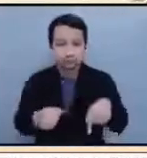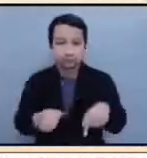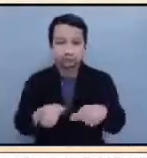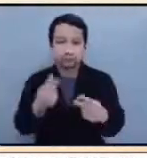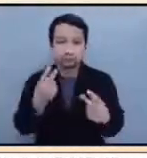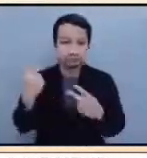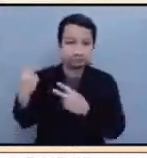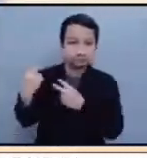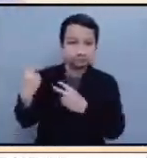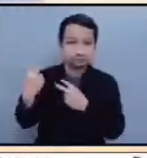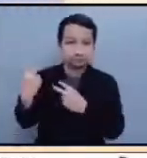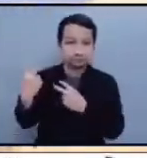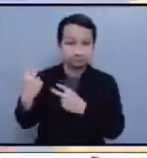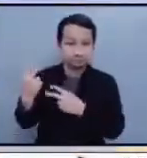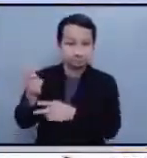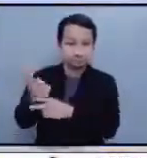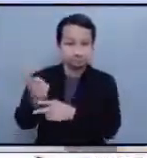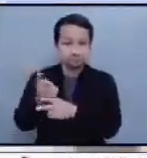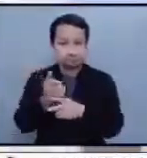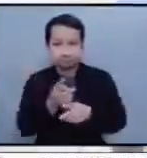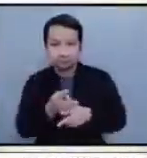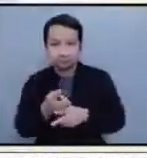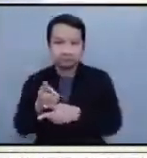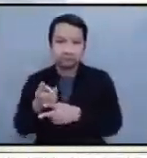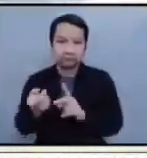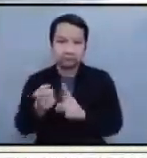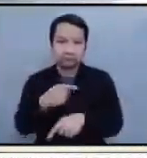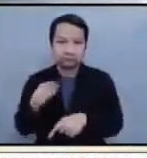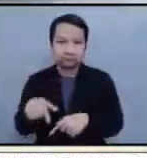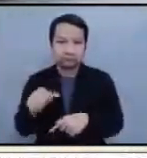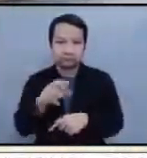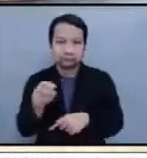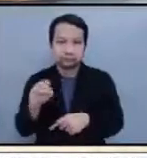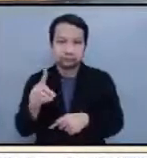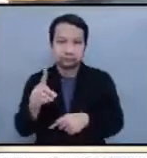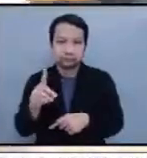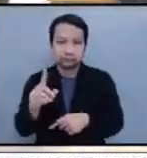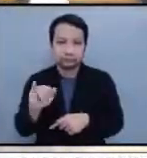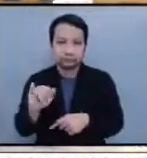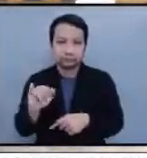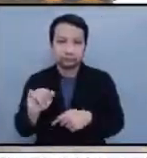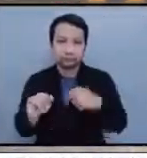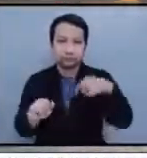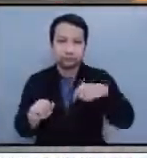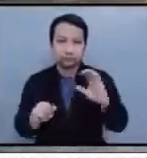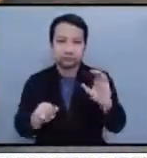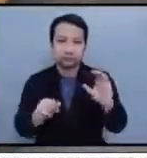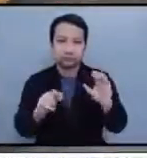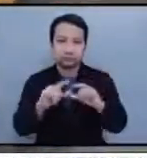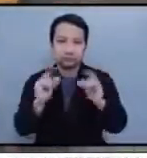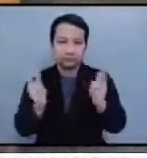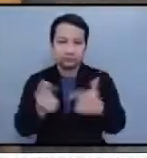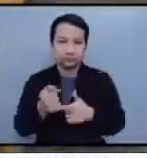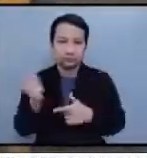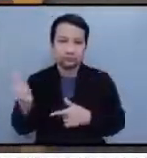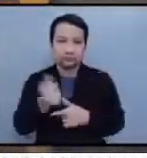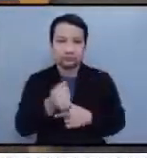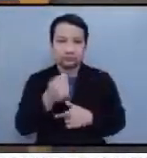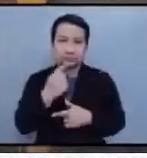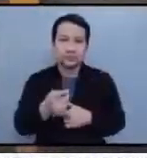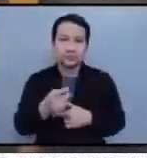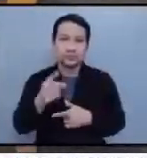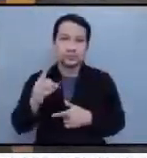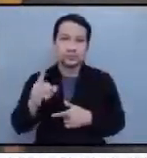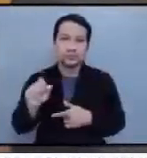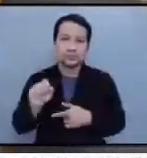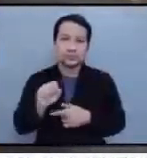natin, nakaantabay naman ang ating mga kasama mula sa MMDA at maging sa Quezon City Task Force at Department of Public Order and